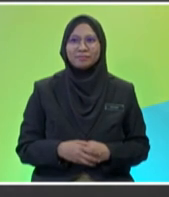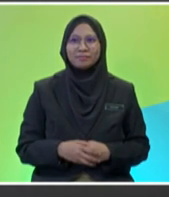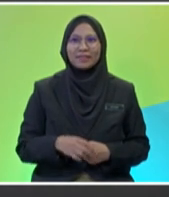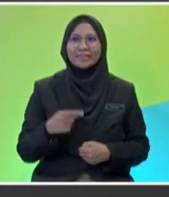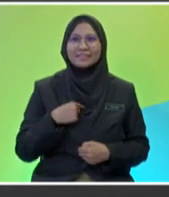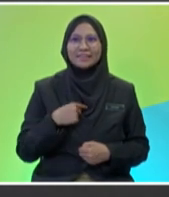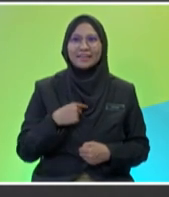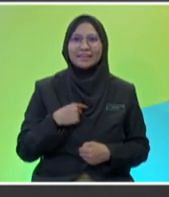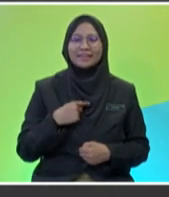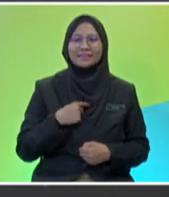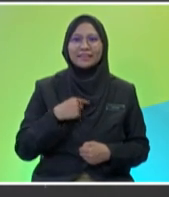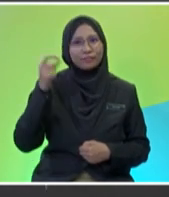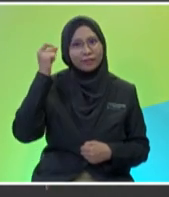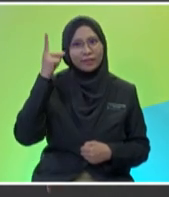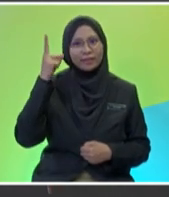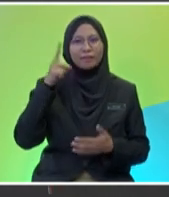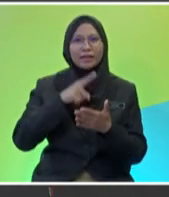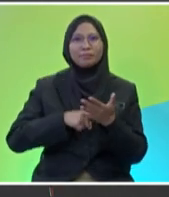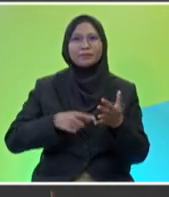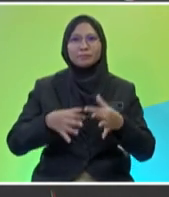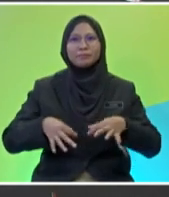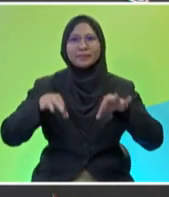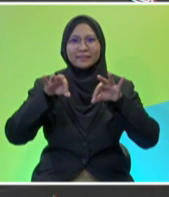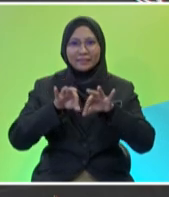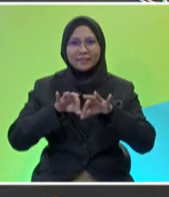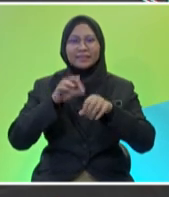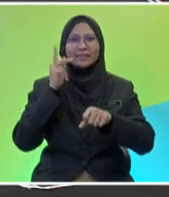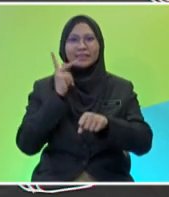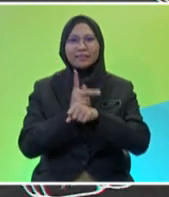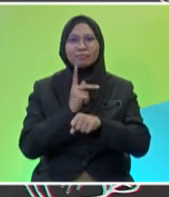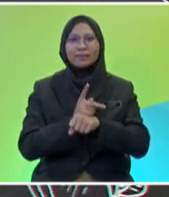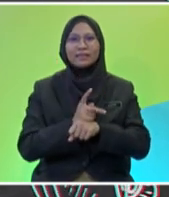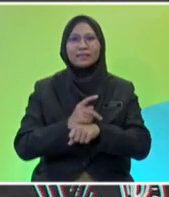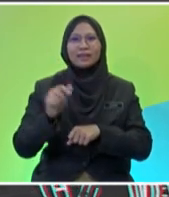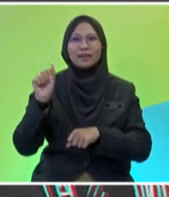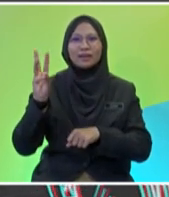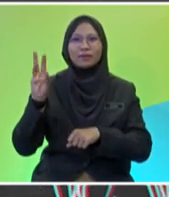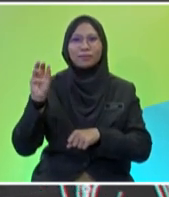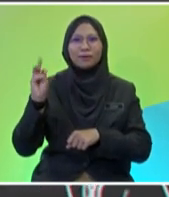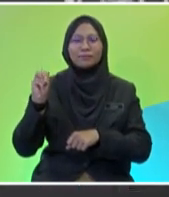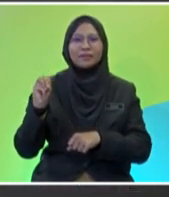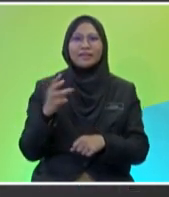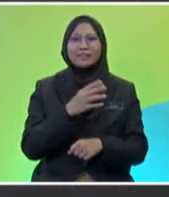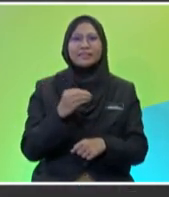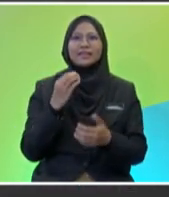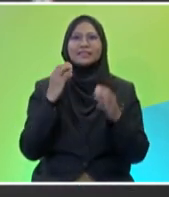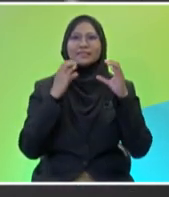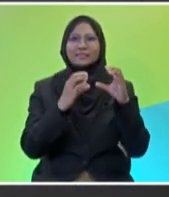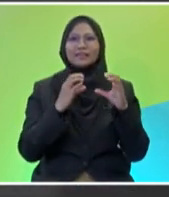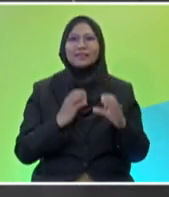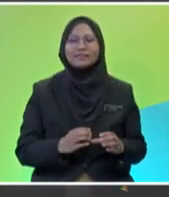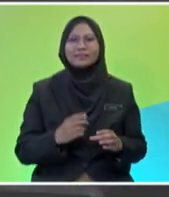kepentingan agensi pergi makan awal dan bagaimana cara saya untuk menghargai esensi